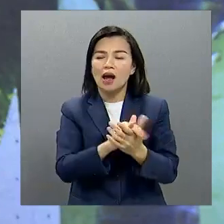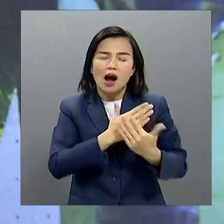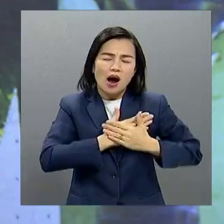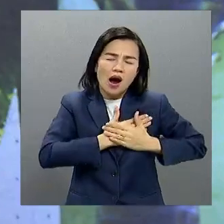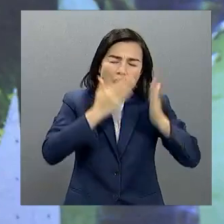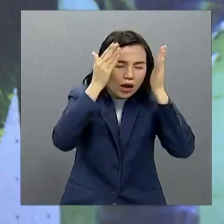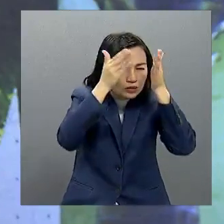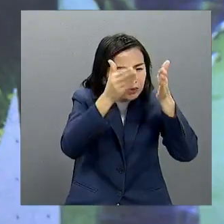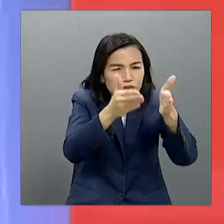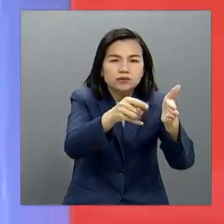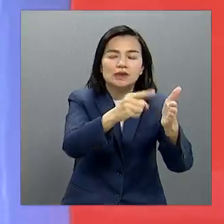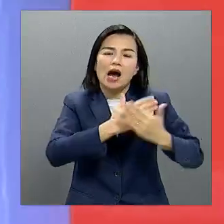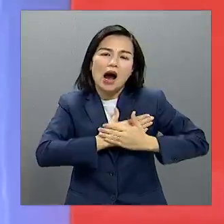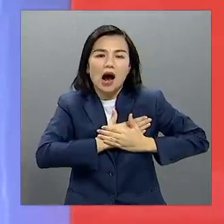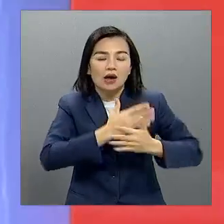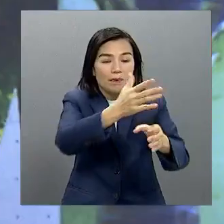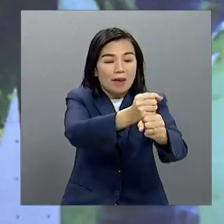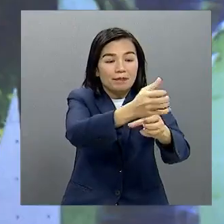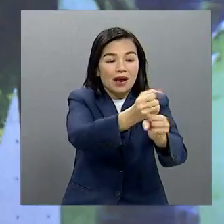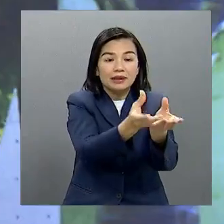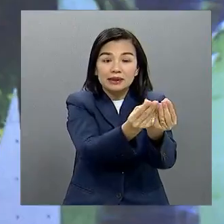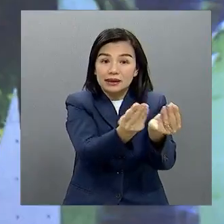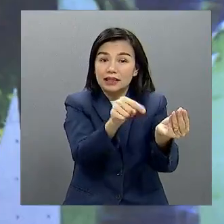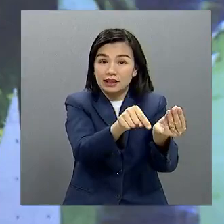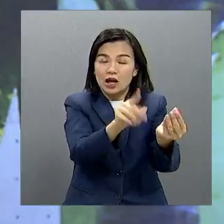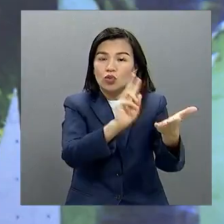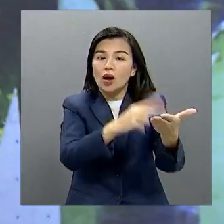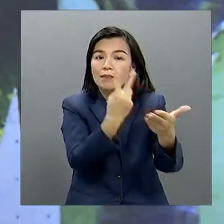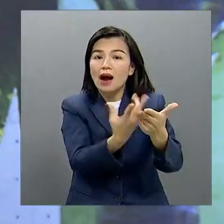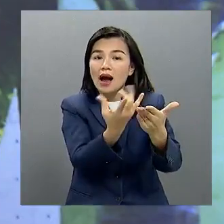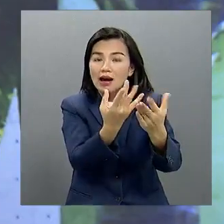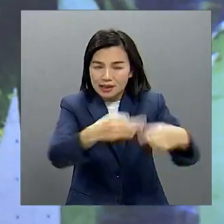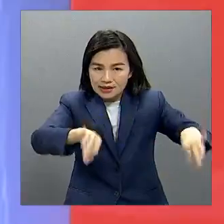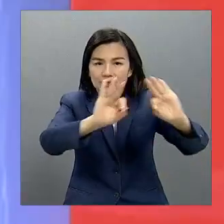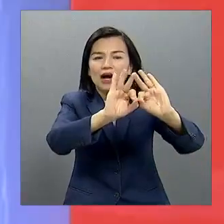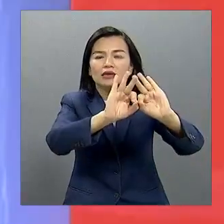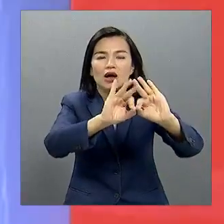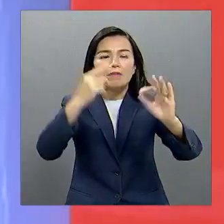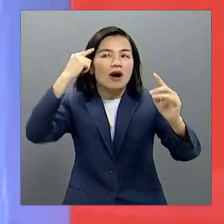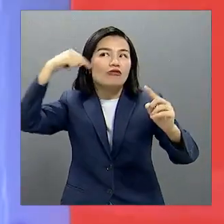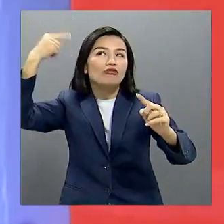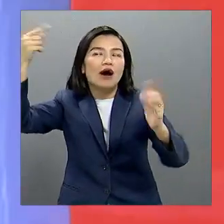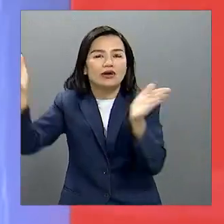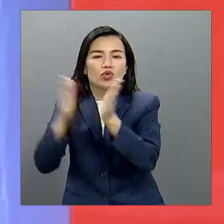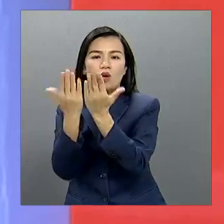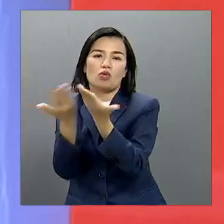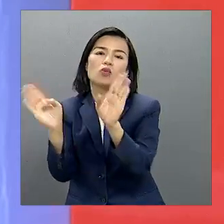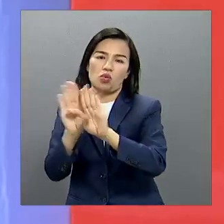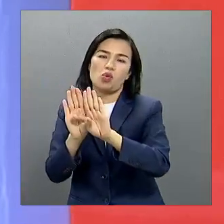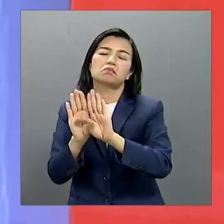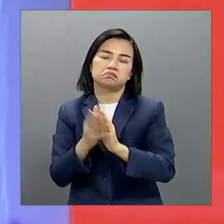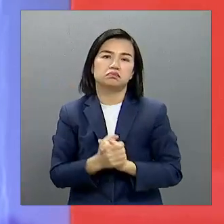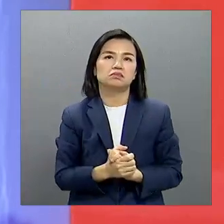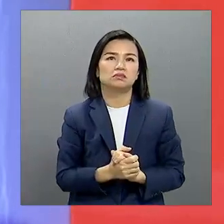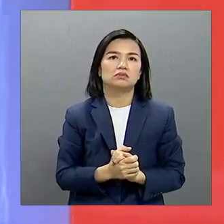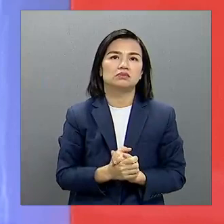ที่รักอย่างงานปั้นดินแล้วเนี่ยสิ่งที่สำคัญเลยก็คือการสานฝันไปด้วยกันกับคนในครอบครัวด้วย ครับกว่าจะสร้